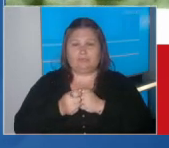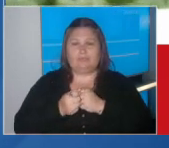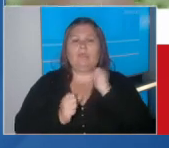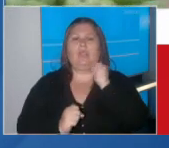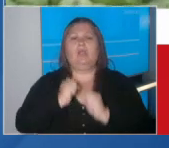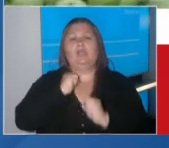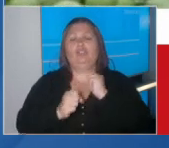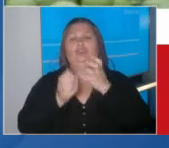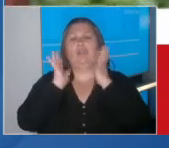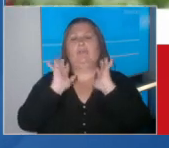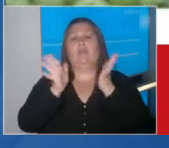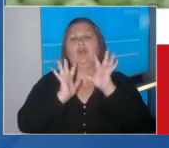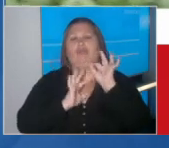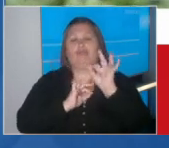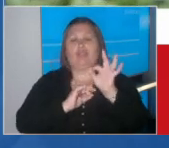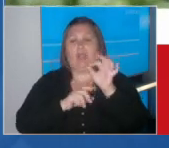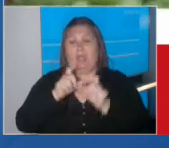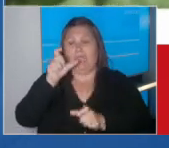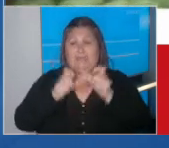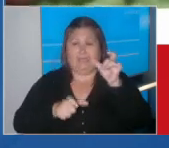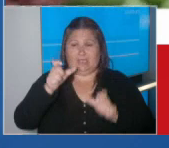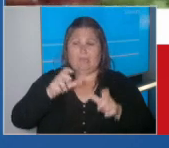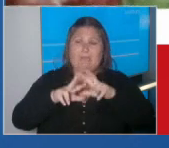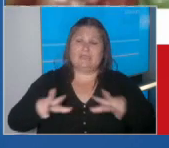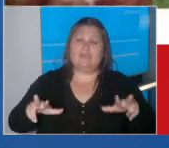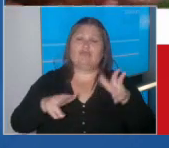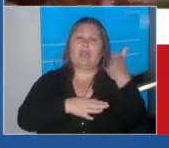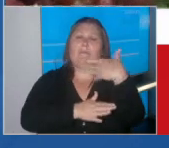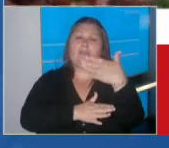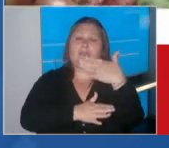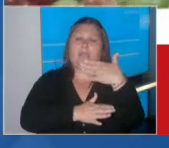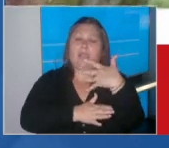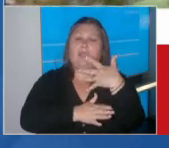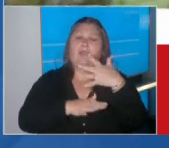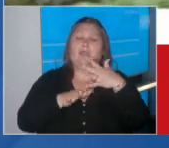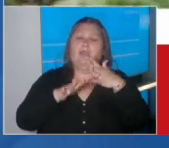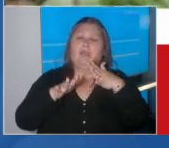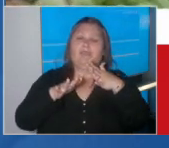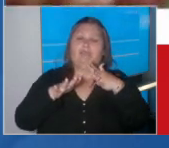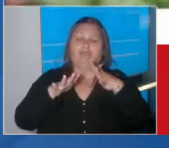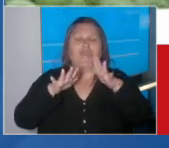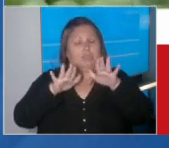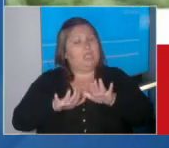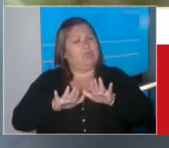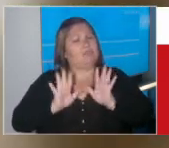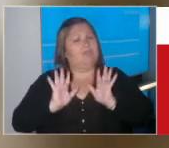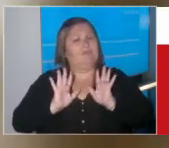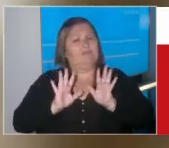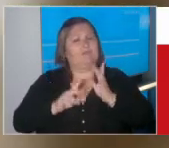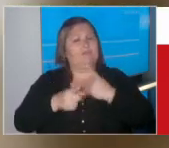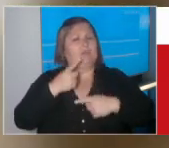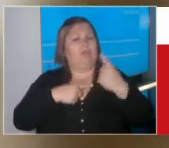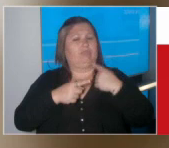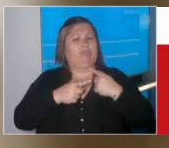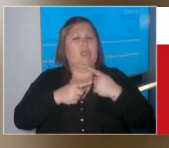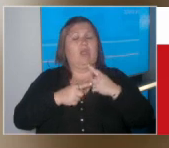קשה מאוד של האזרחים, המצב הכלכלי של המדינה התייצב בשנה האחרונה, כל הרפורמות שקרו